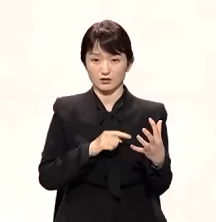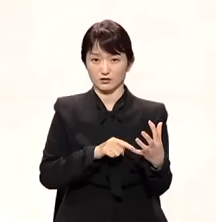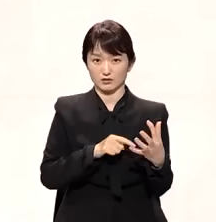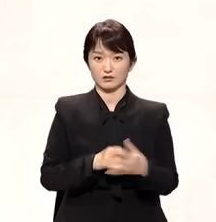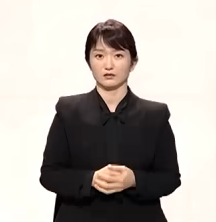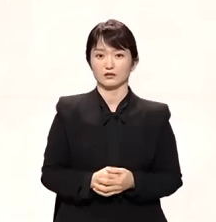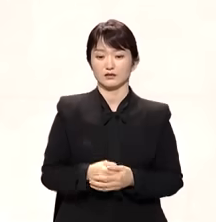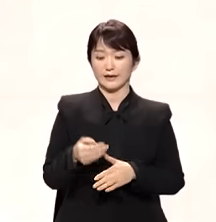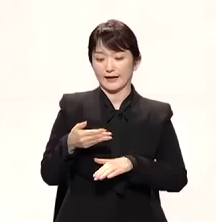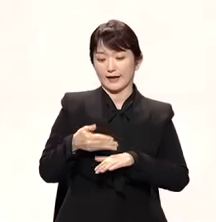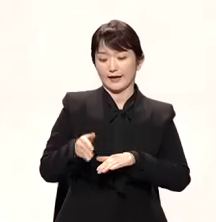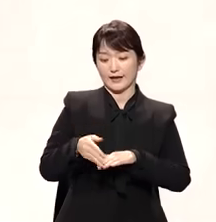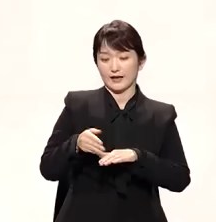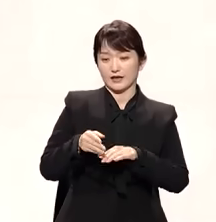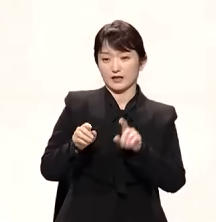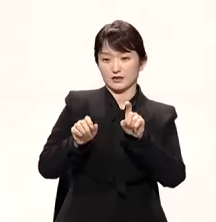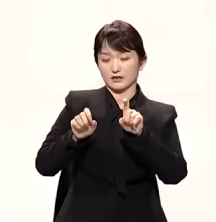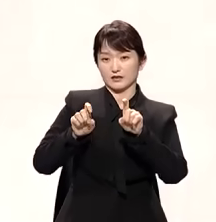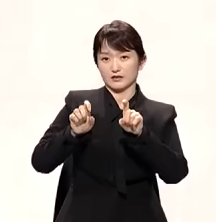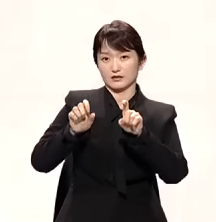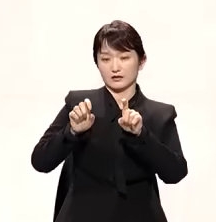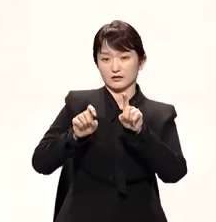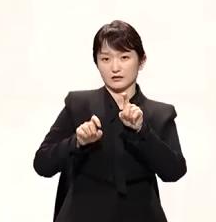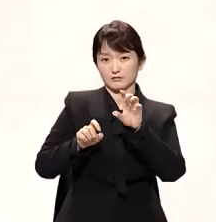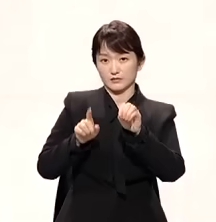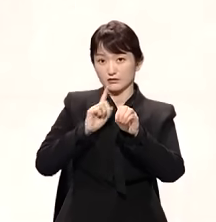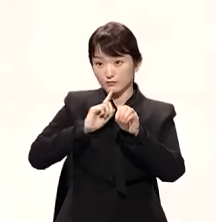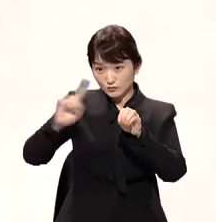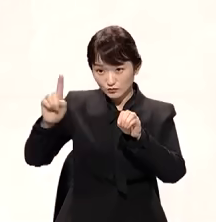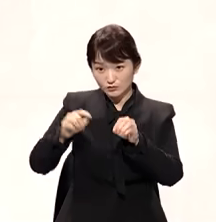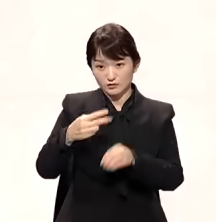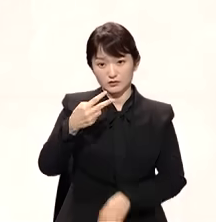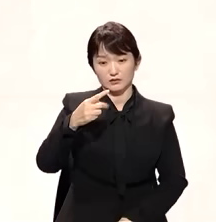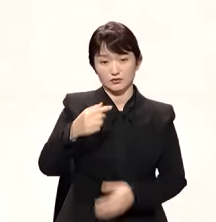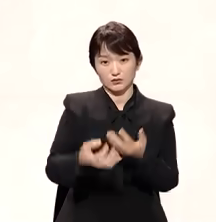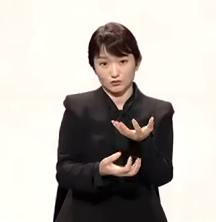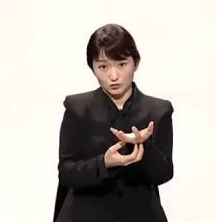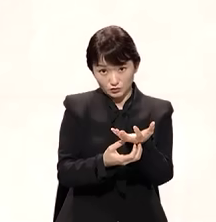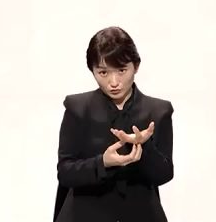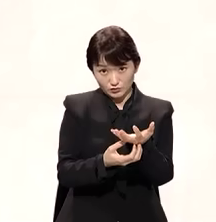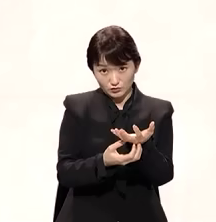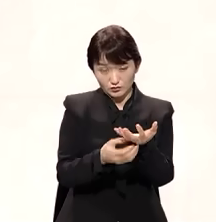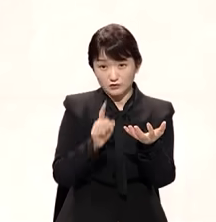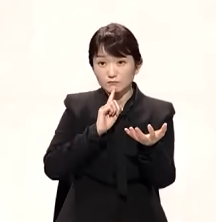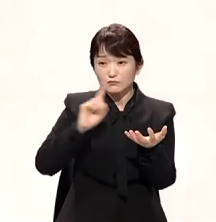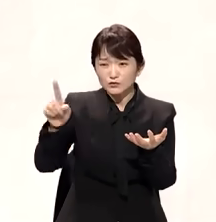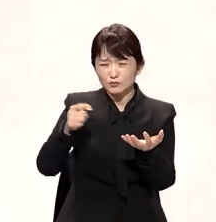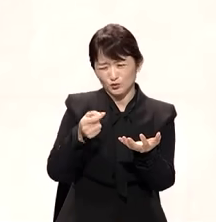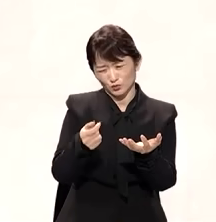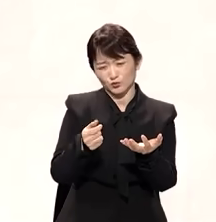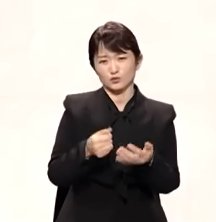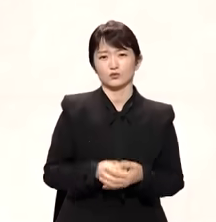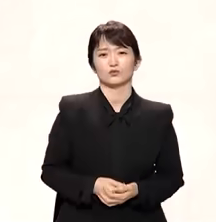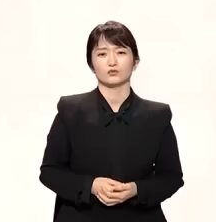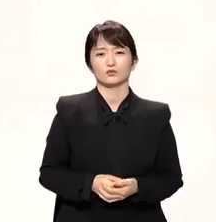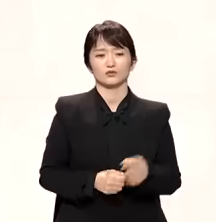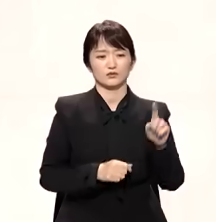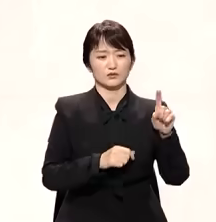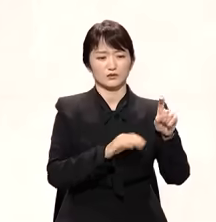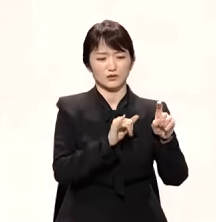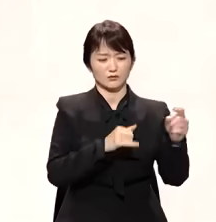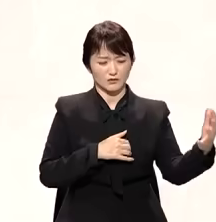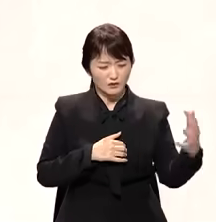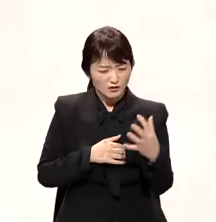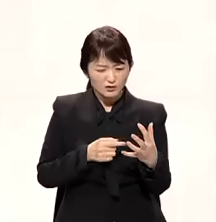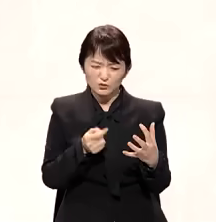회 10만 원짜리 대구탕 4만 5,000원짜리 시키겠다고 얘기했는데 명이니까 작 그죠 그래서 사장님께서 명인데 너무 적은 거